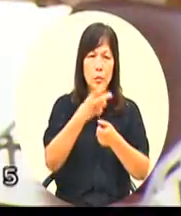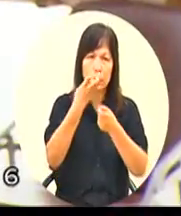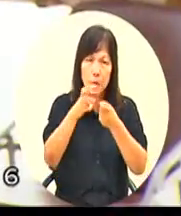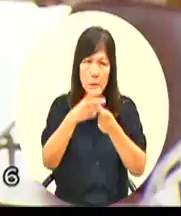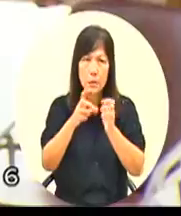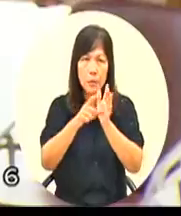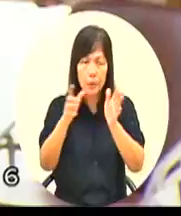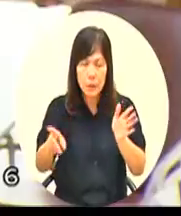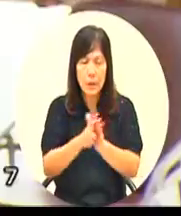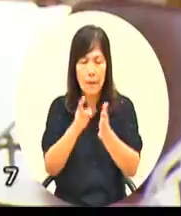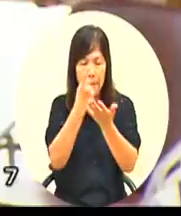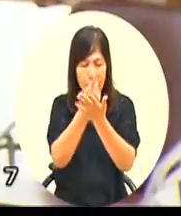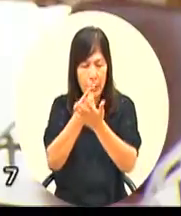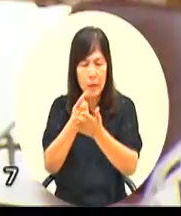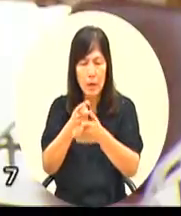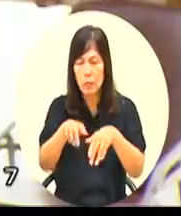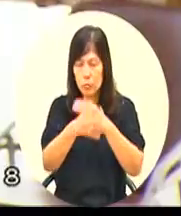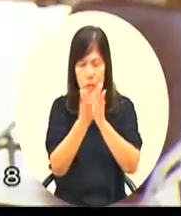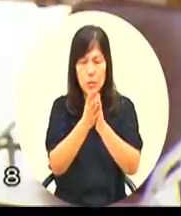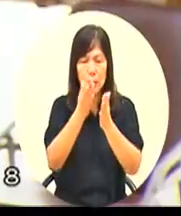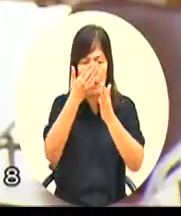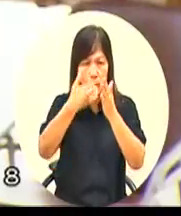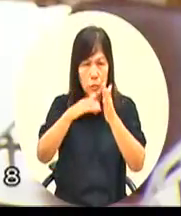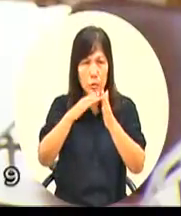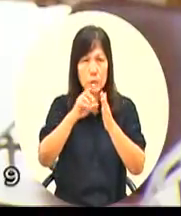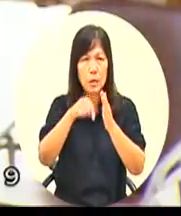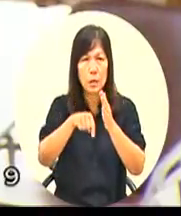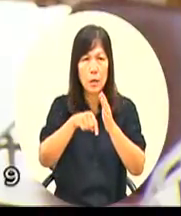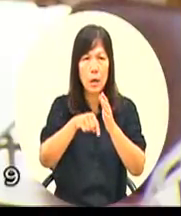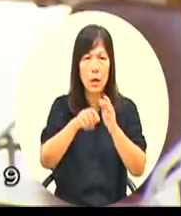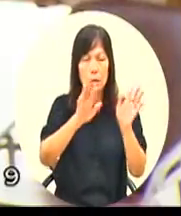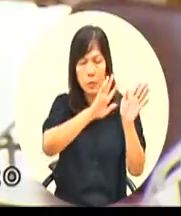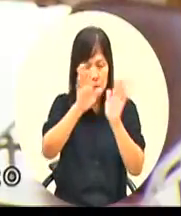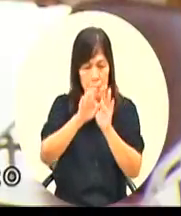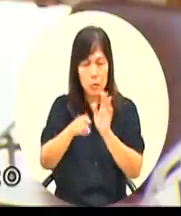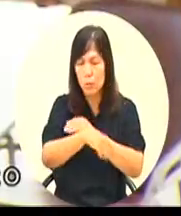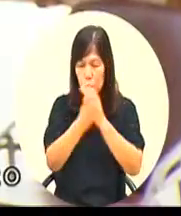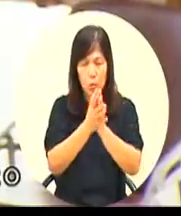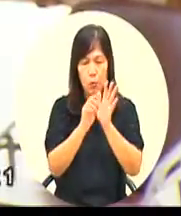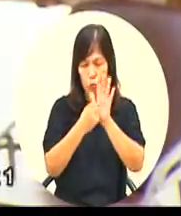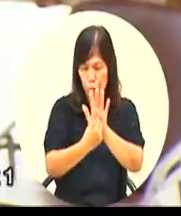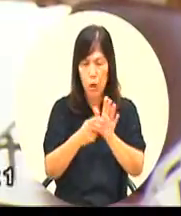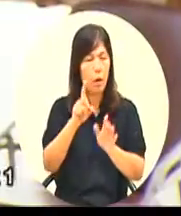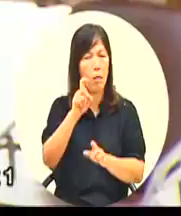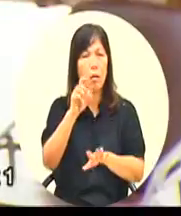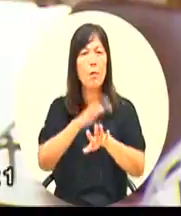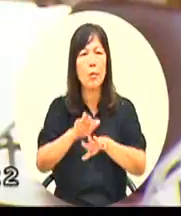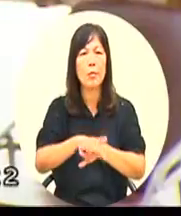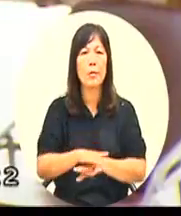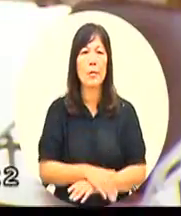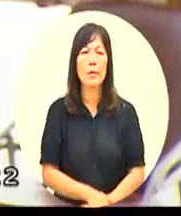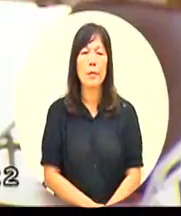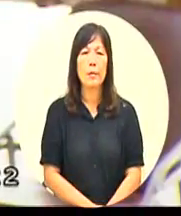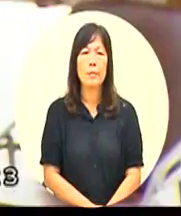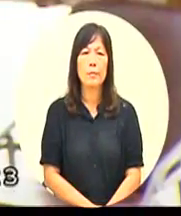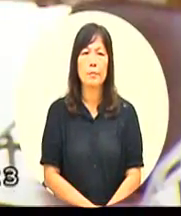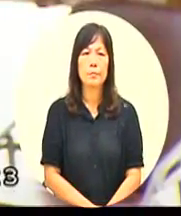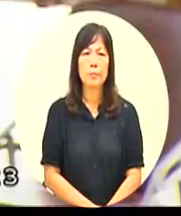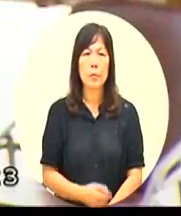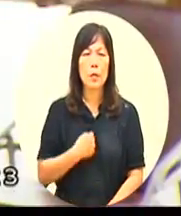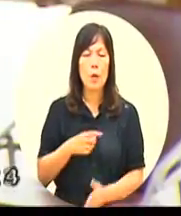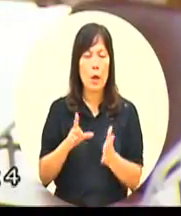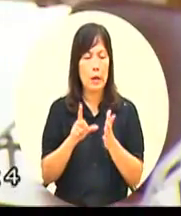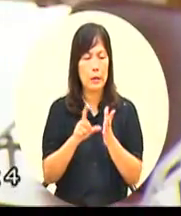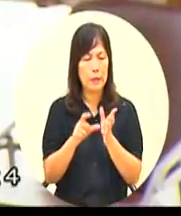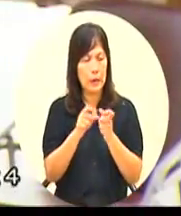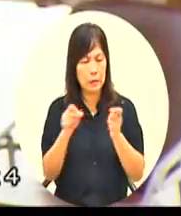有办法把一一的各级学校的状况都一一的呈现。那因为我长期关心教